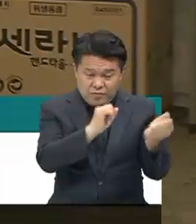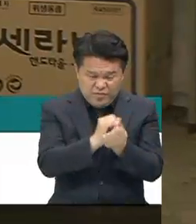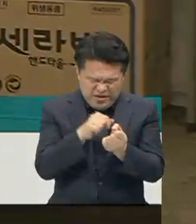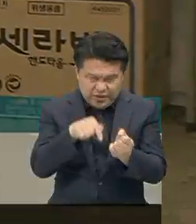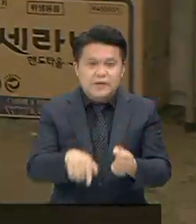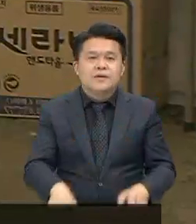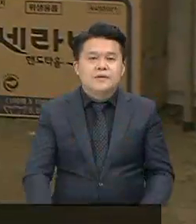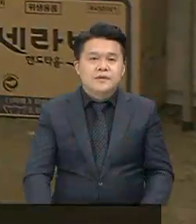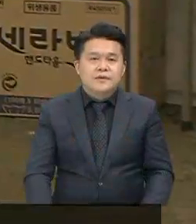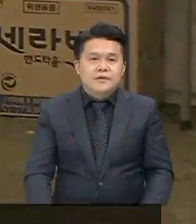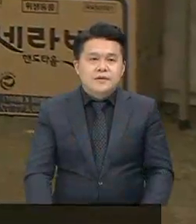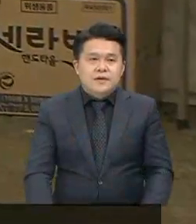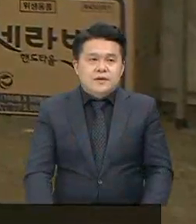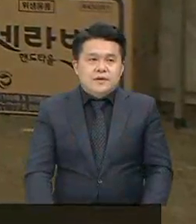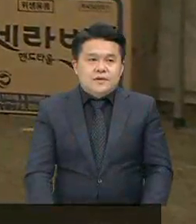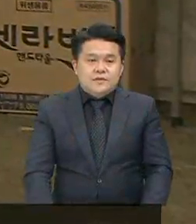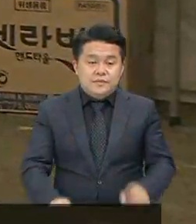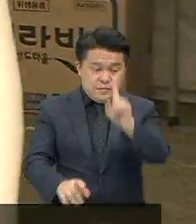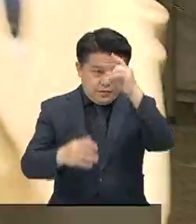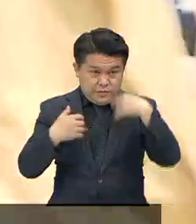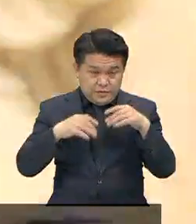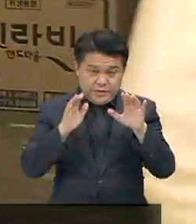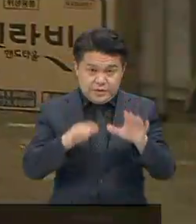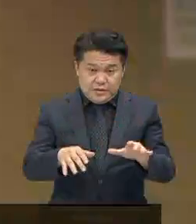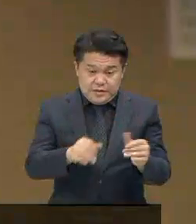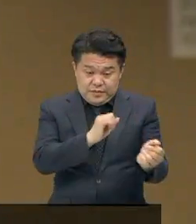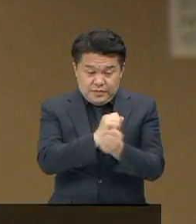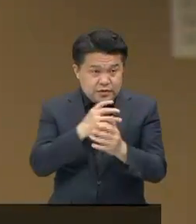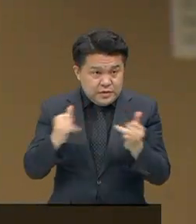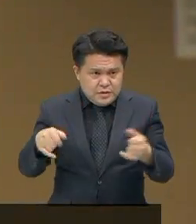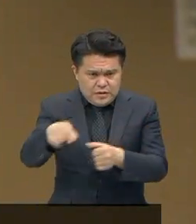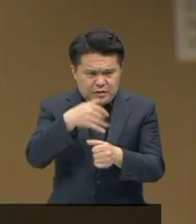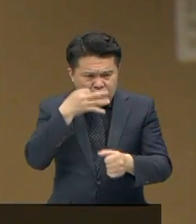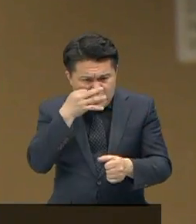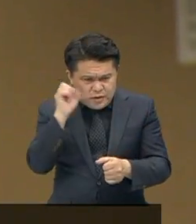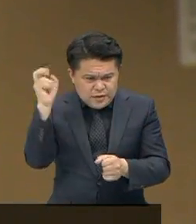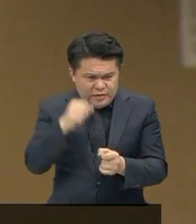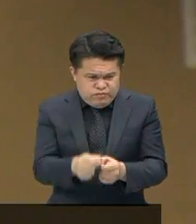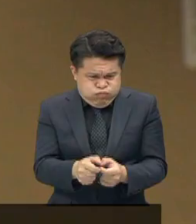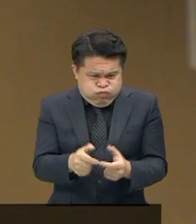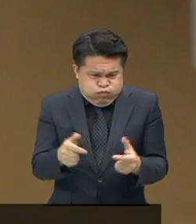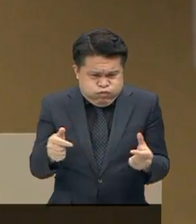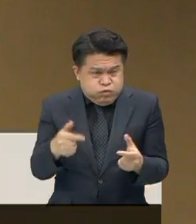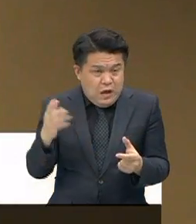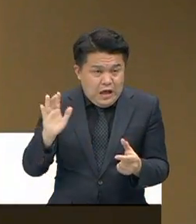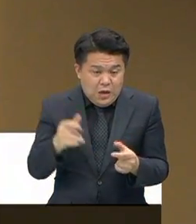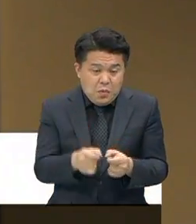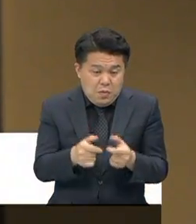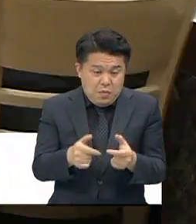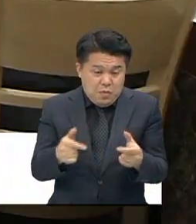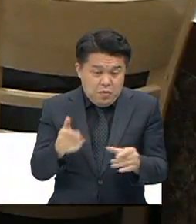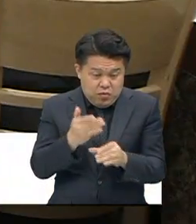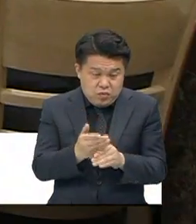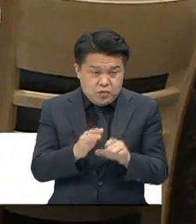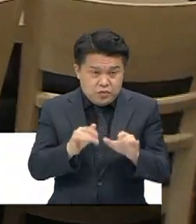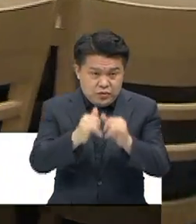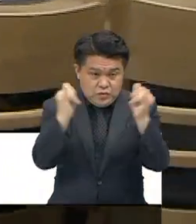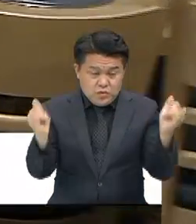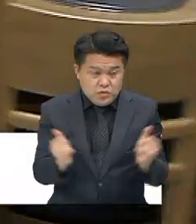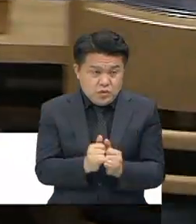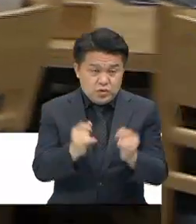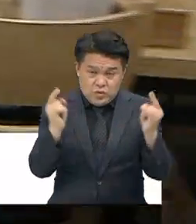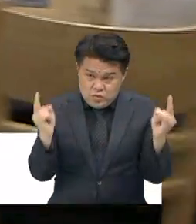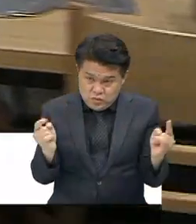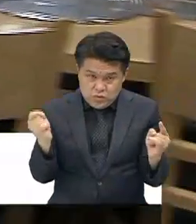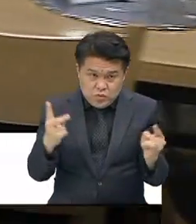환자로 나타났습니다. 방역당국은 현재 확진자 추세가 급격히 증가하고 있지는 않다고 보고 현행 사회적 거리두기